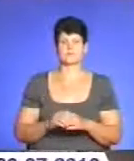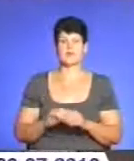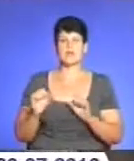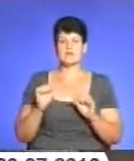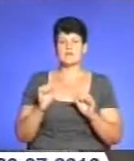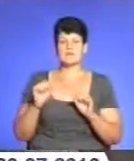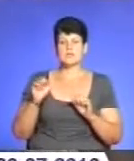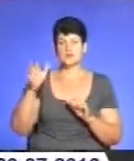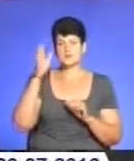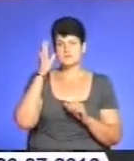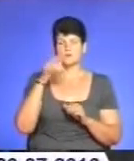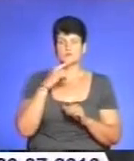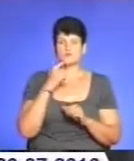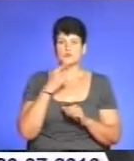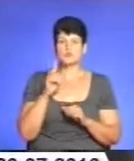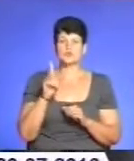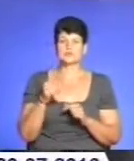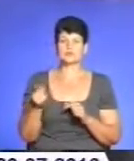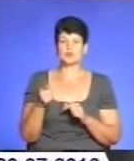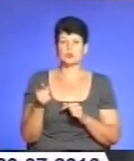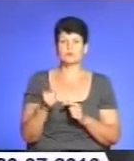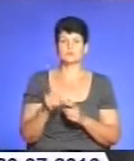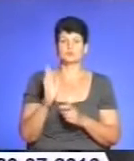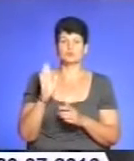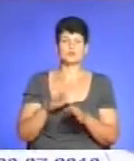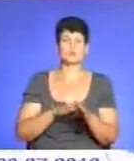управлінні освіти запевняють, що Тернопільщина буде